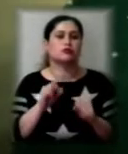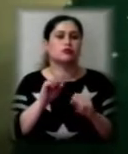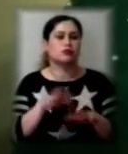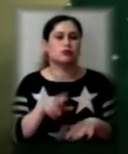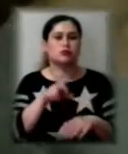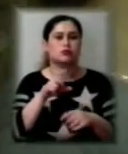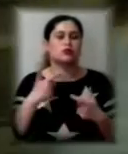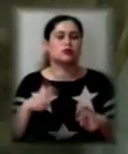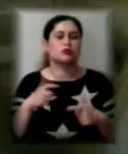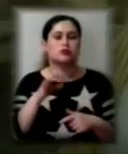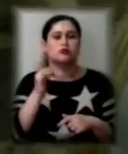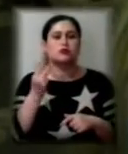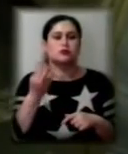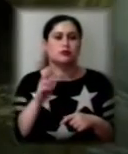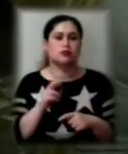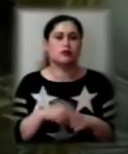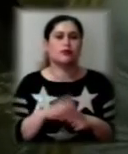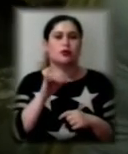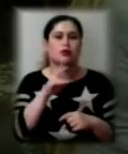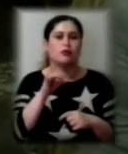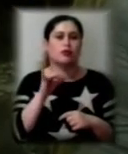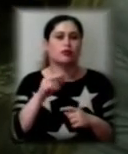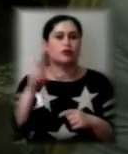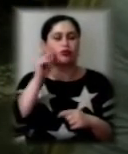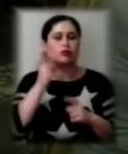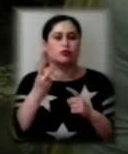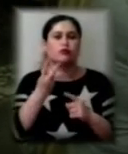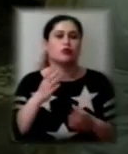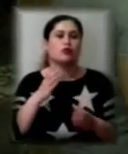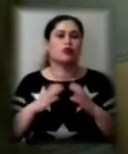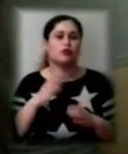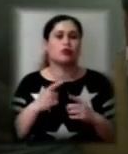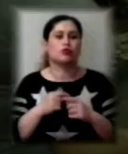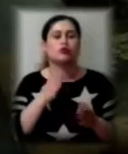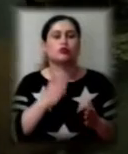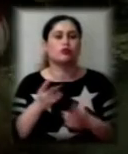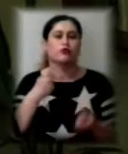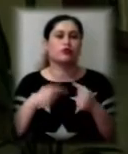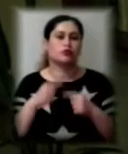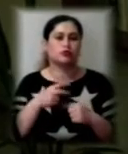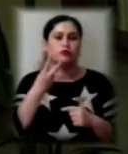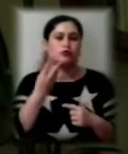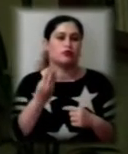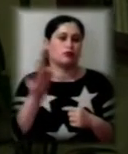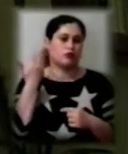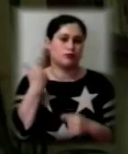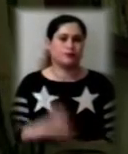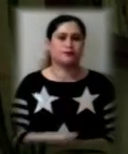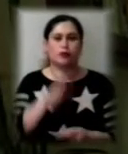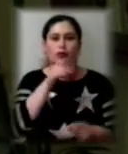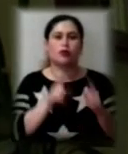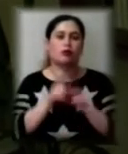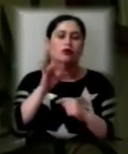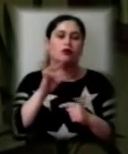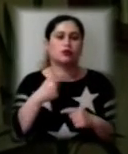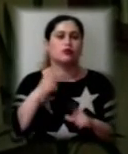екзаменаційної сесії. Анастасія Брода навчається на другому курсі, до гуртожитку повернулася 2 дні тому. Коли почався карантин, я поїхала